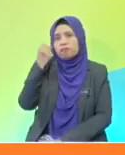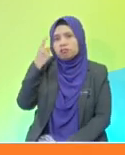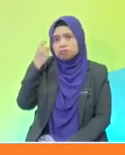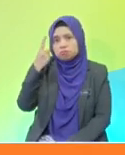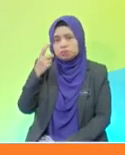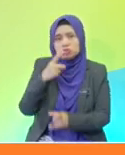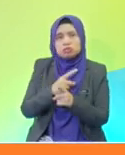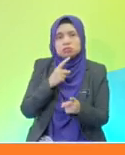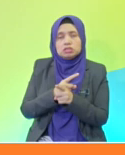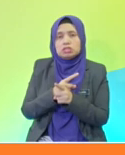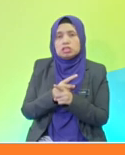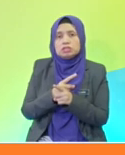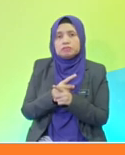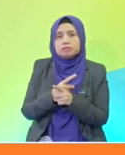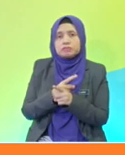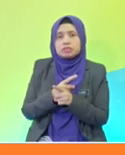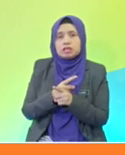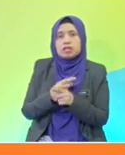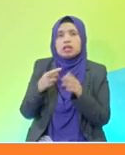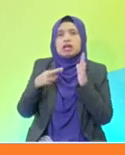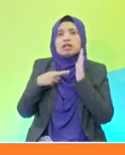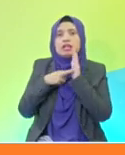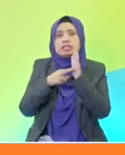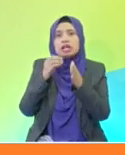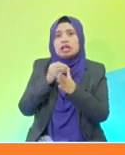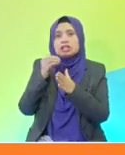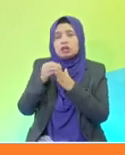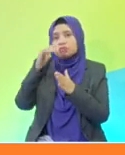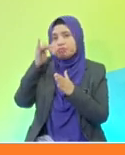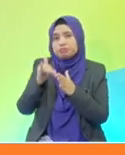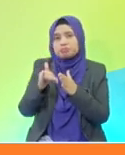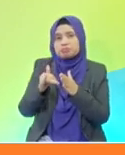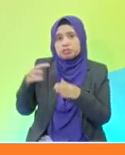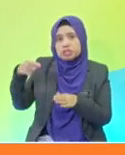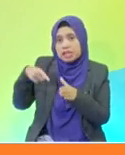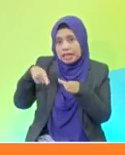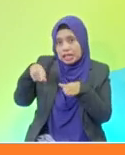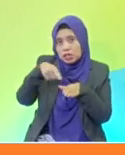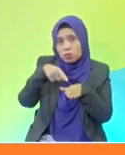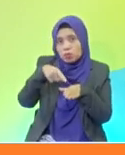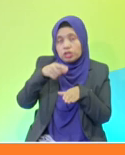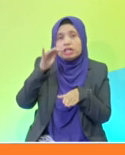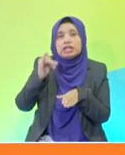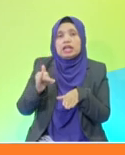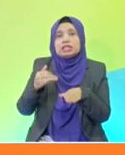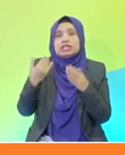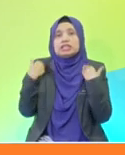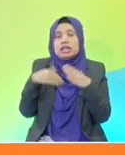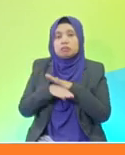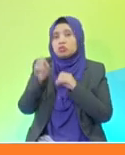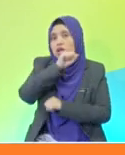betul-betul Raja ataupun yang terdapat di dalam soal